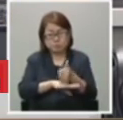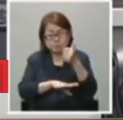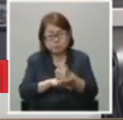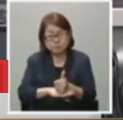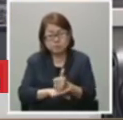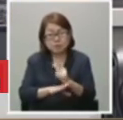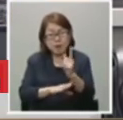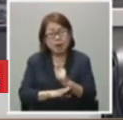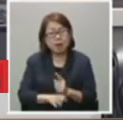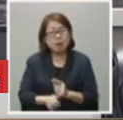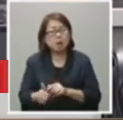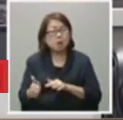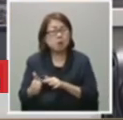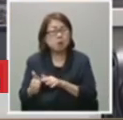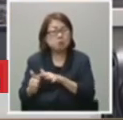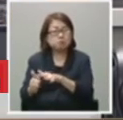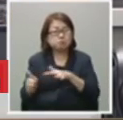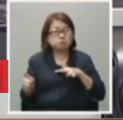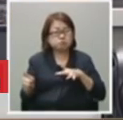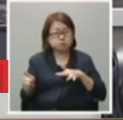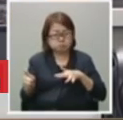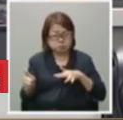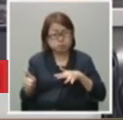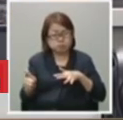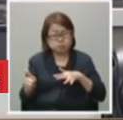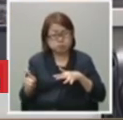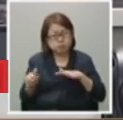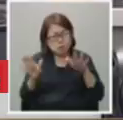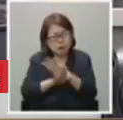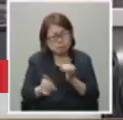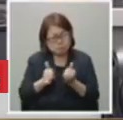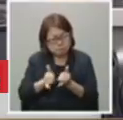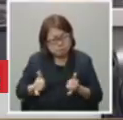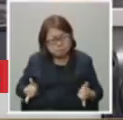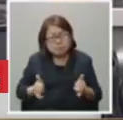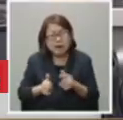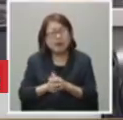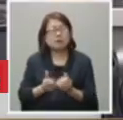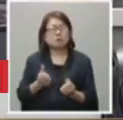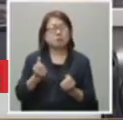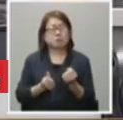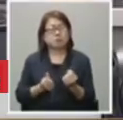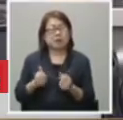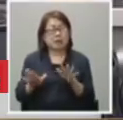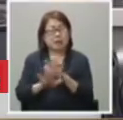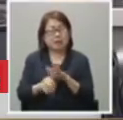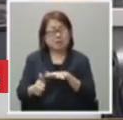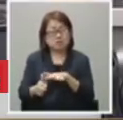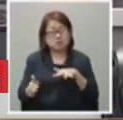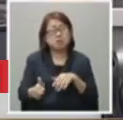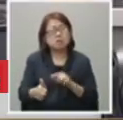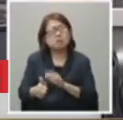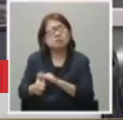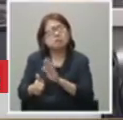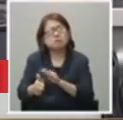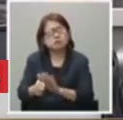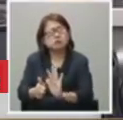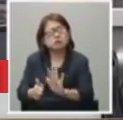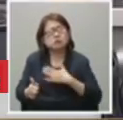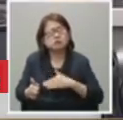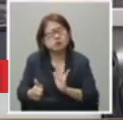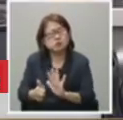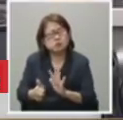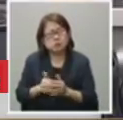ก็ประชาชน70ล้านคนนั่งอยู่ในรถคันนี้ครับพี่โชเฟอร์เบาๆหน่อยข้างหน้าทางโค้งเอ้ยไม่เป็นไรหรอกไปได้เ